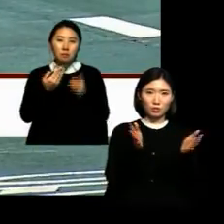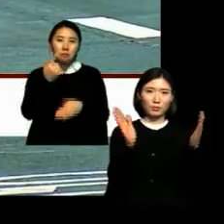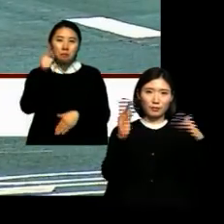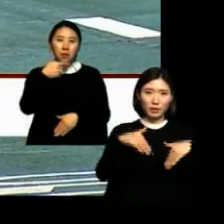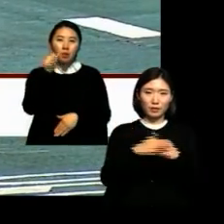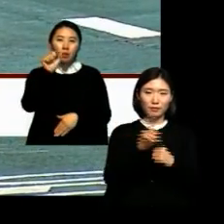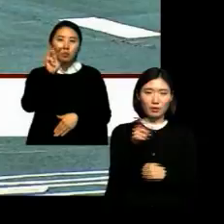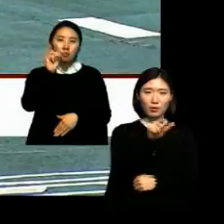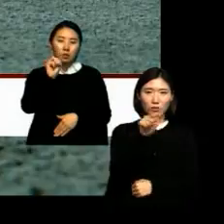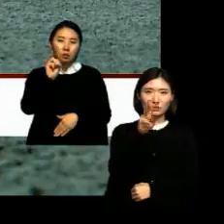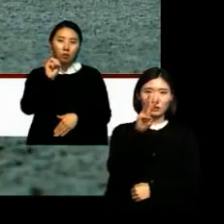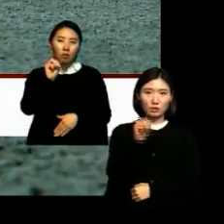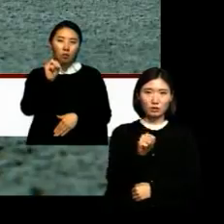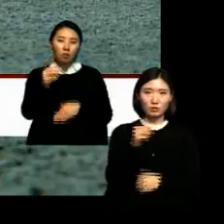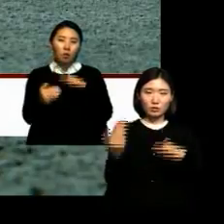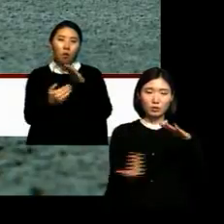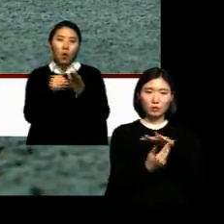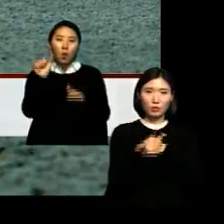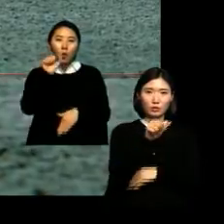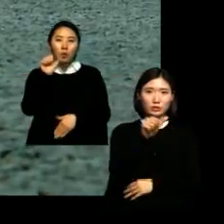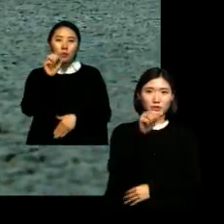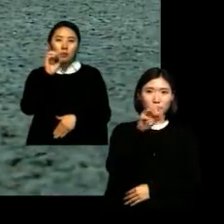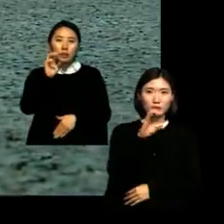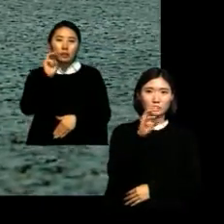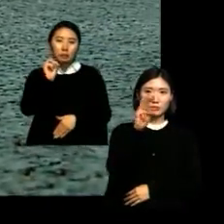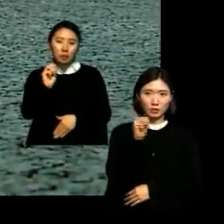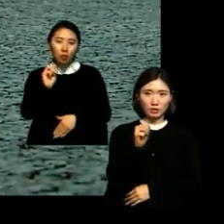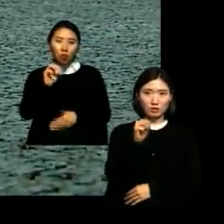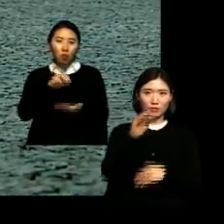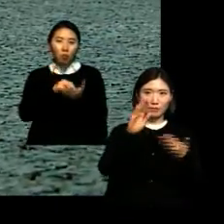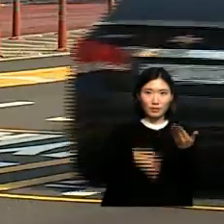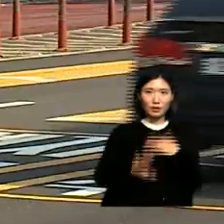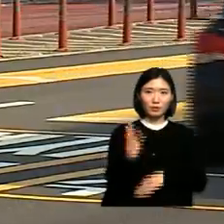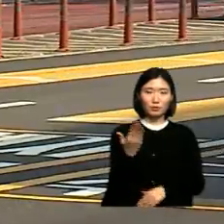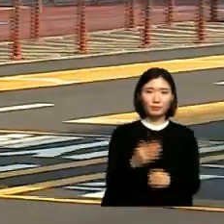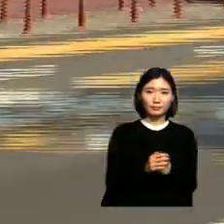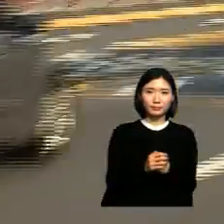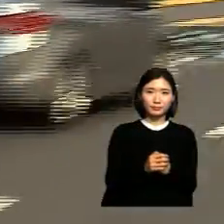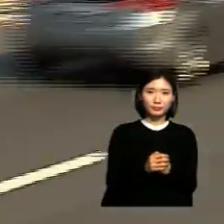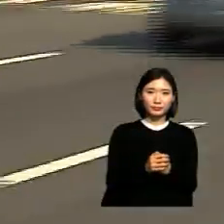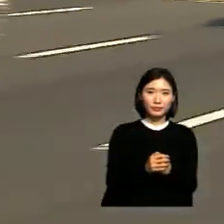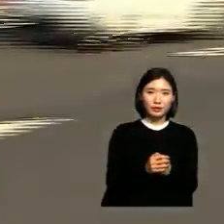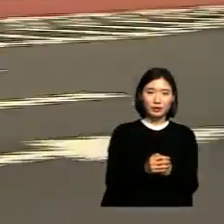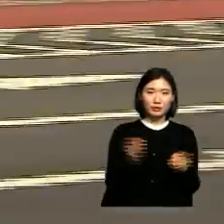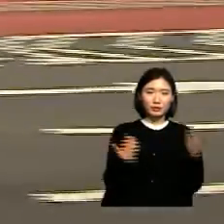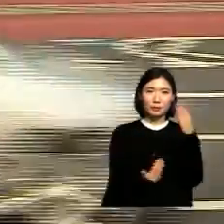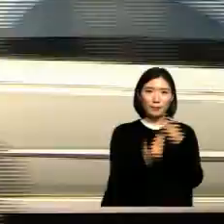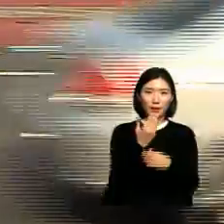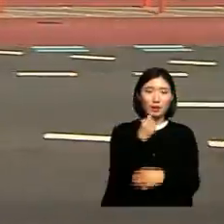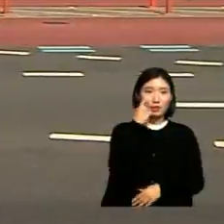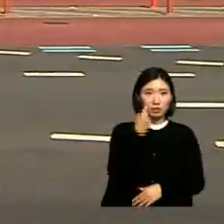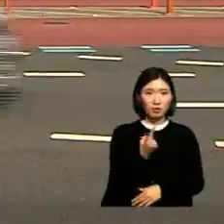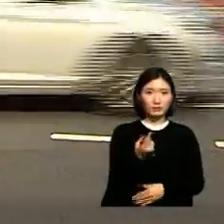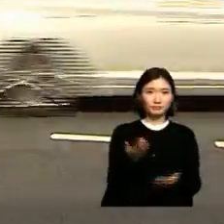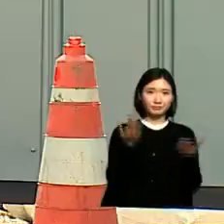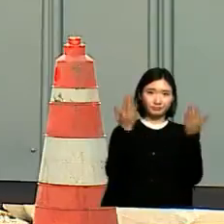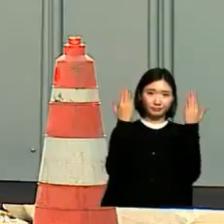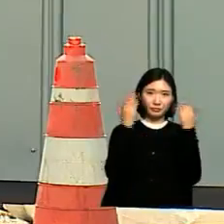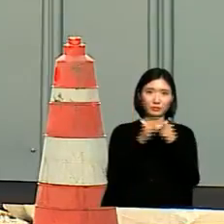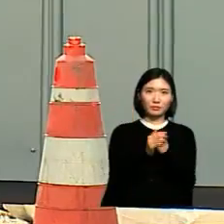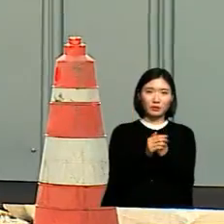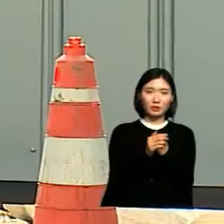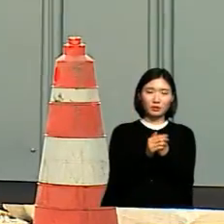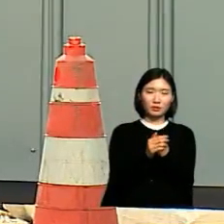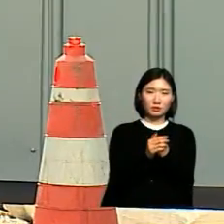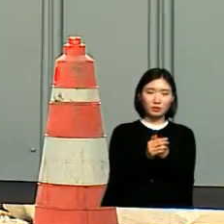150m 구간에서 최대 50cm가 내려앉았습니다. 사고 발생 한 달이 지났습니다.